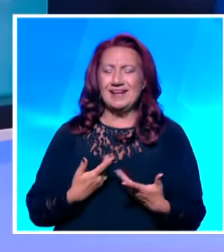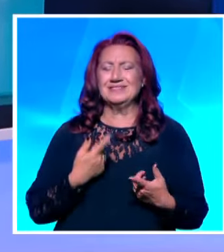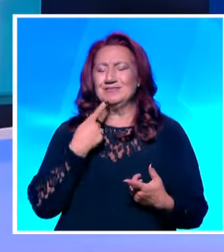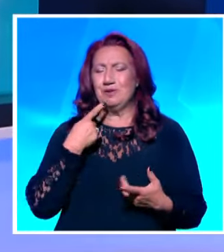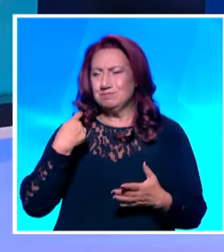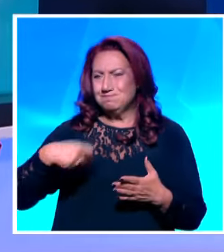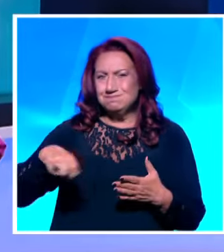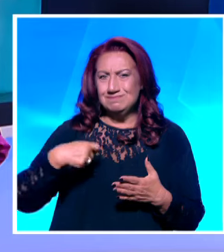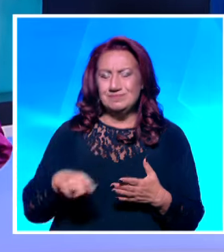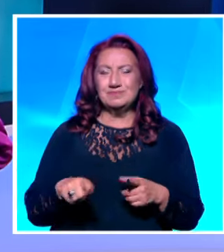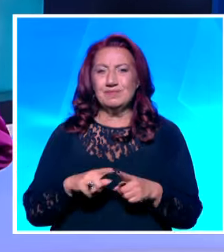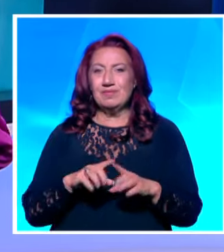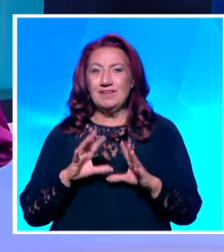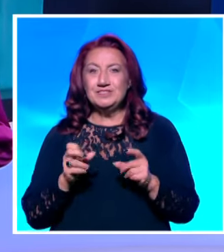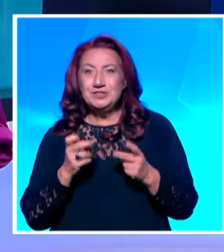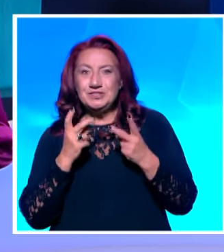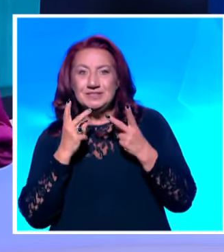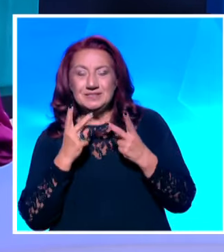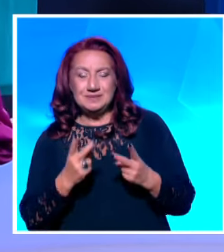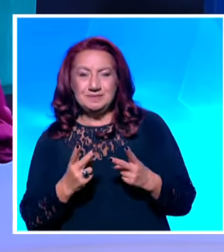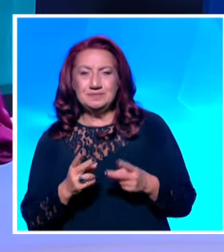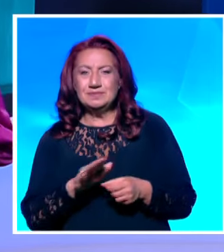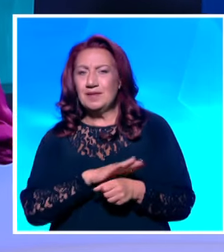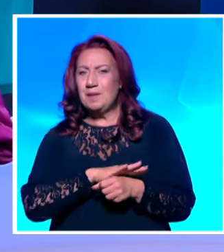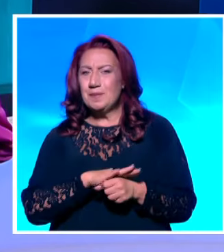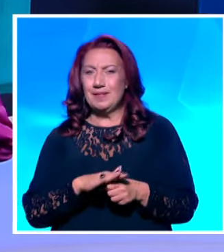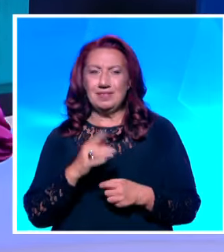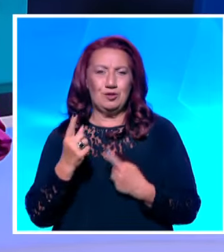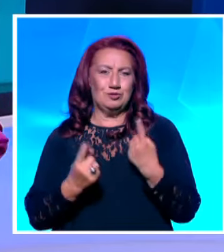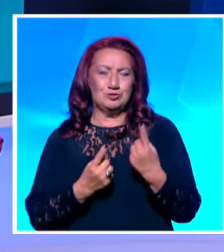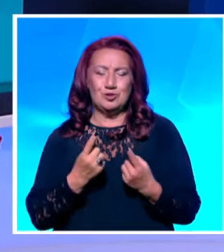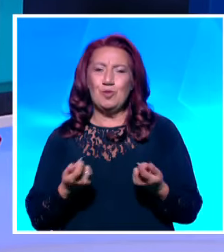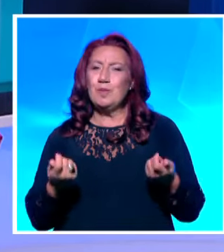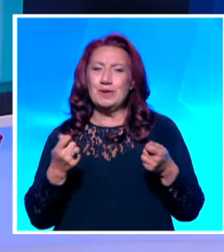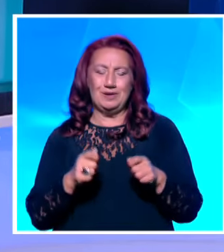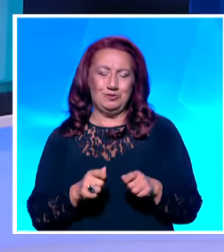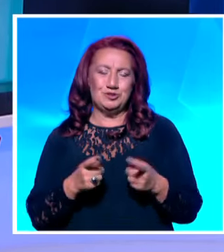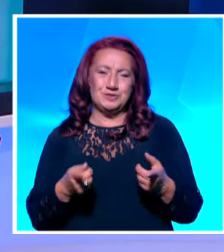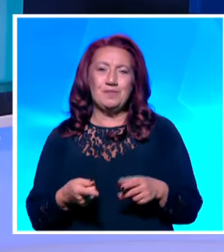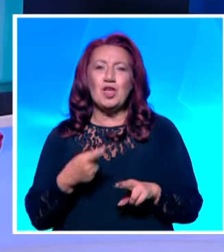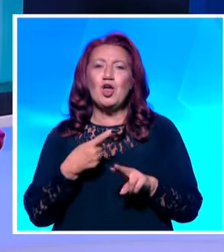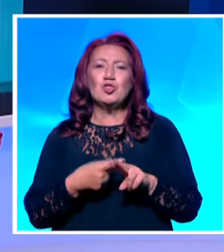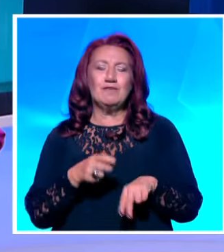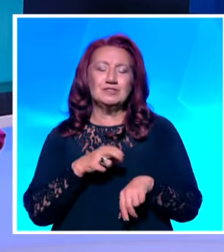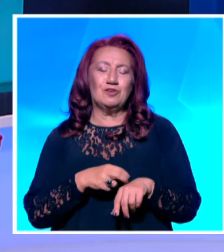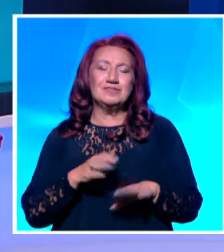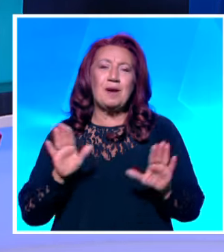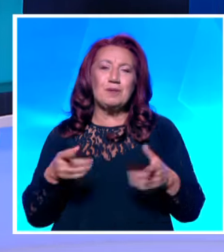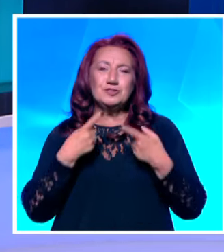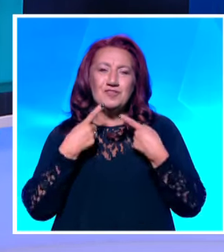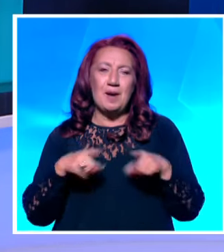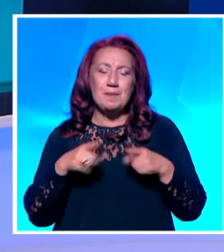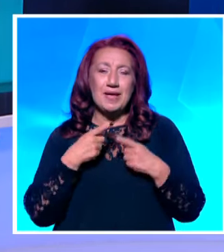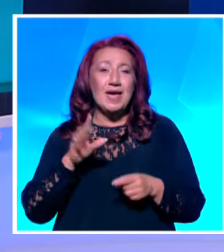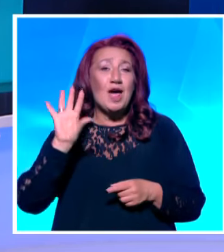отигравания, оставили всички с затен дъх. Цялото шоу завърши по познатия начин. Новак Джокович запя "Луда по тебе".